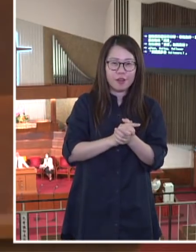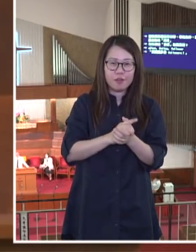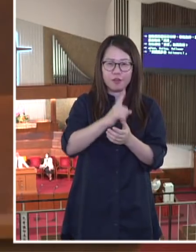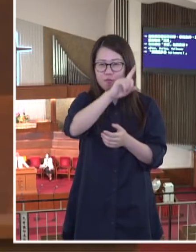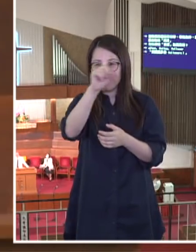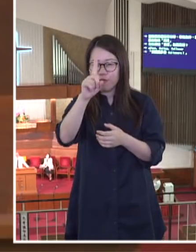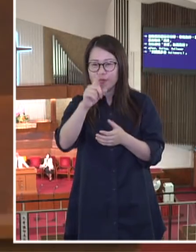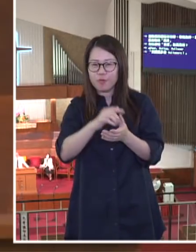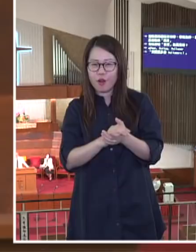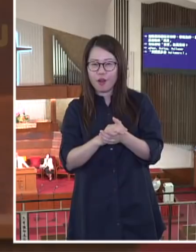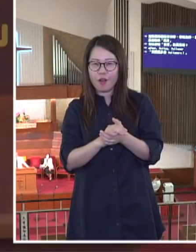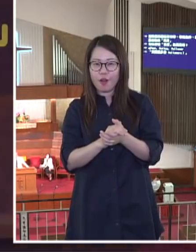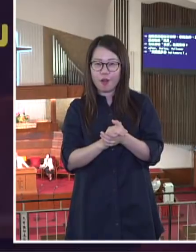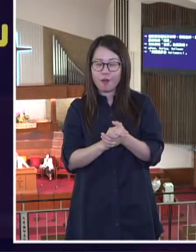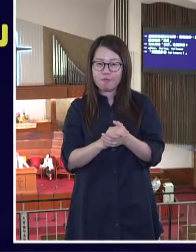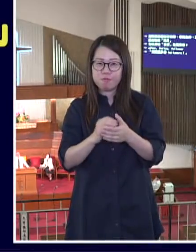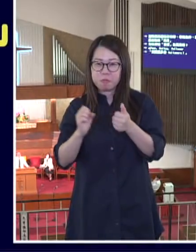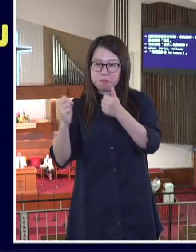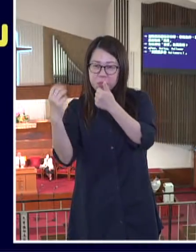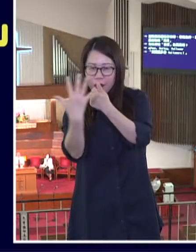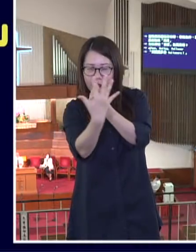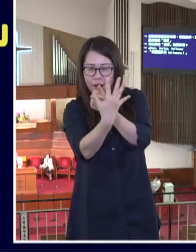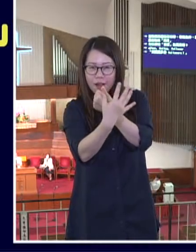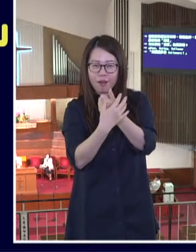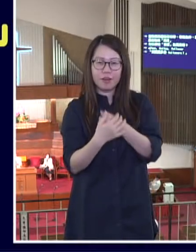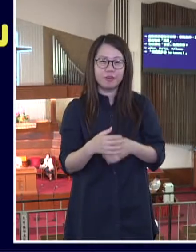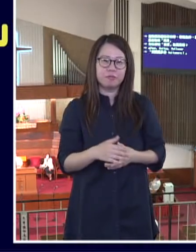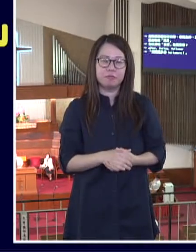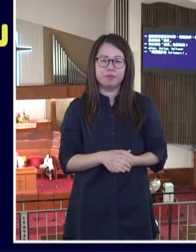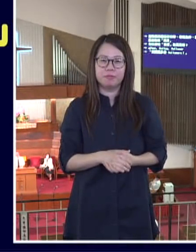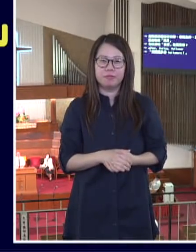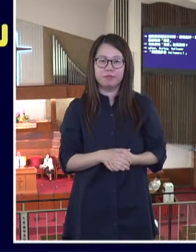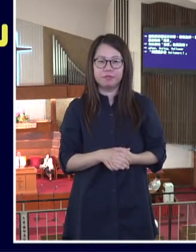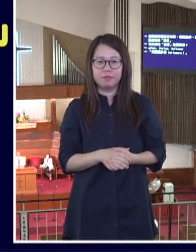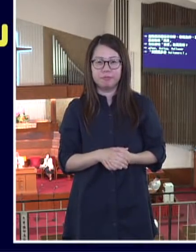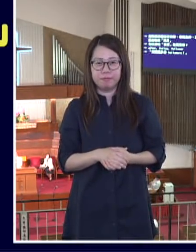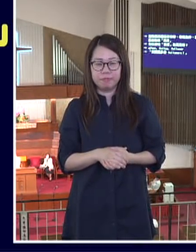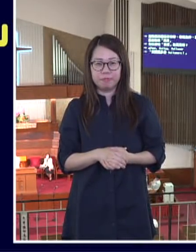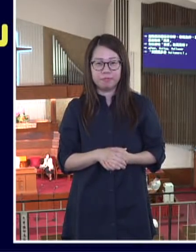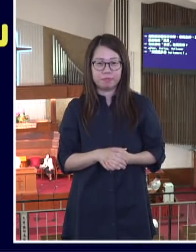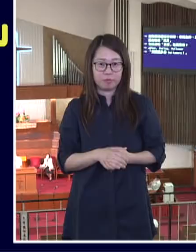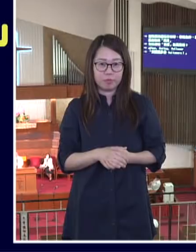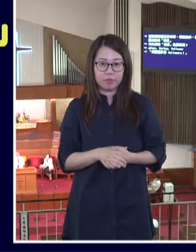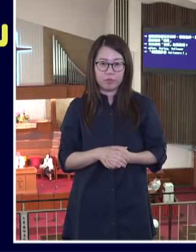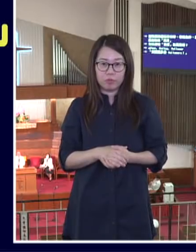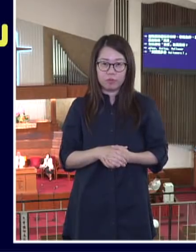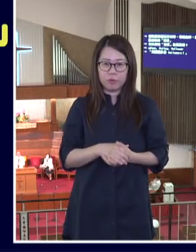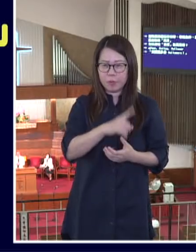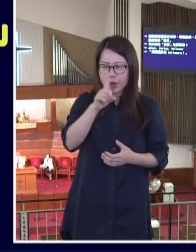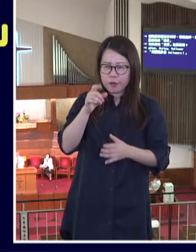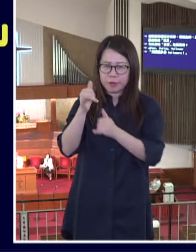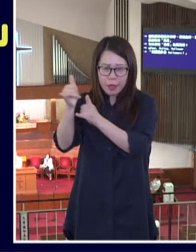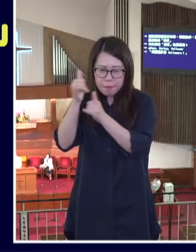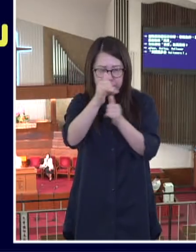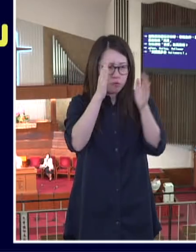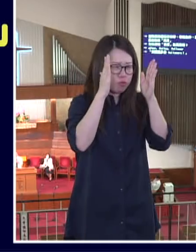有冇諗過我要更多 follower 啊？其實原來依家可能未必係講緊我跟啲乜嘢嗬，有啲咩係我去跟從滿足。其實反